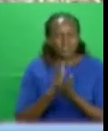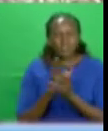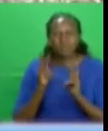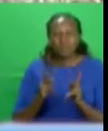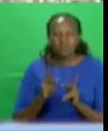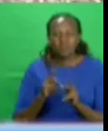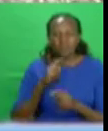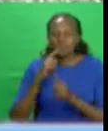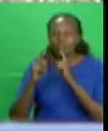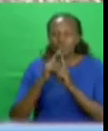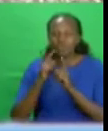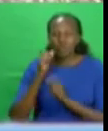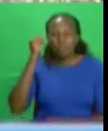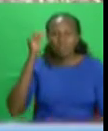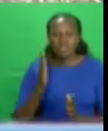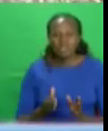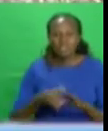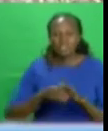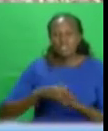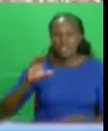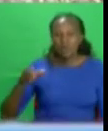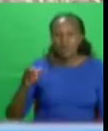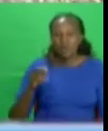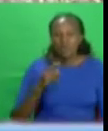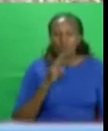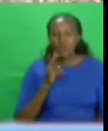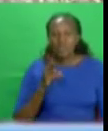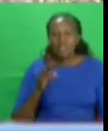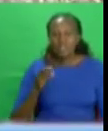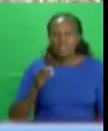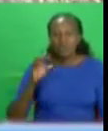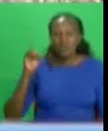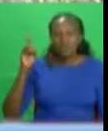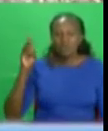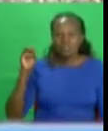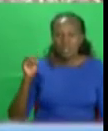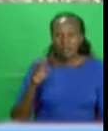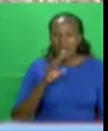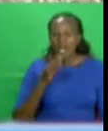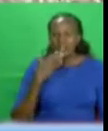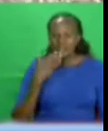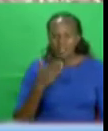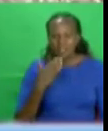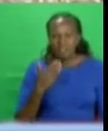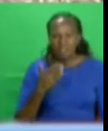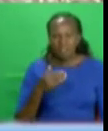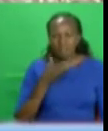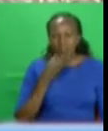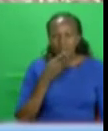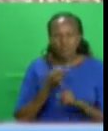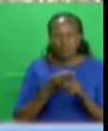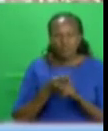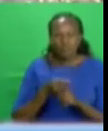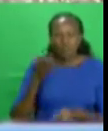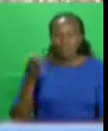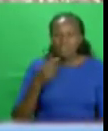very senior politicians in this county who are in ODM, and they are thanking Honorable Nkaisery because they